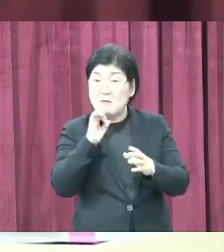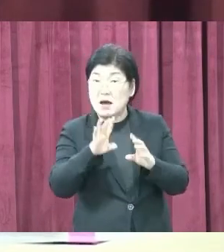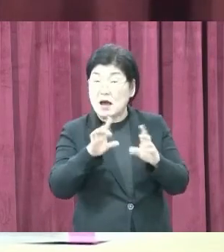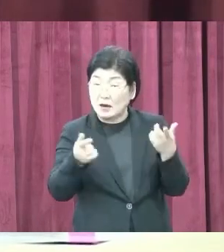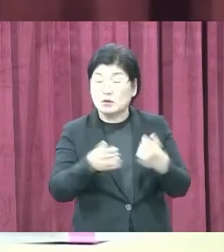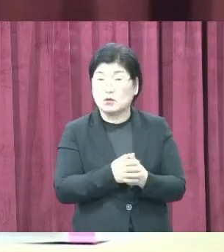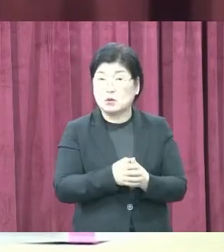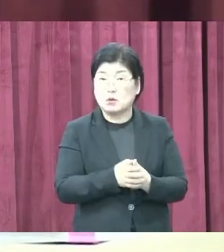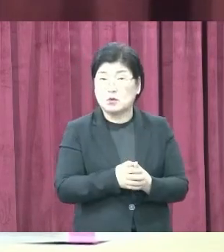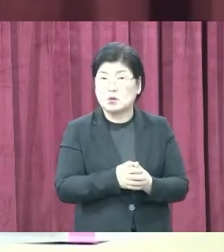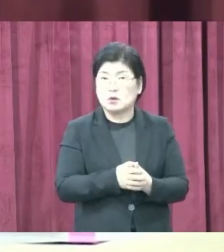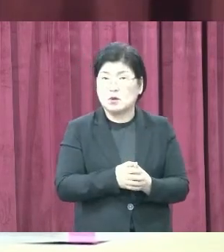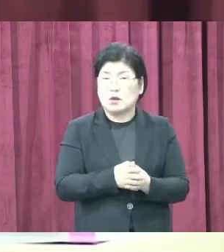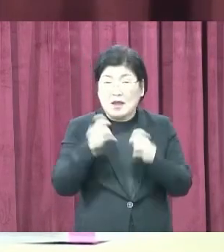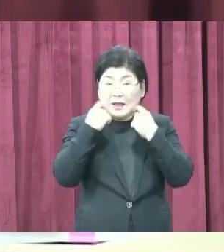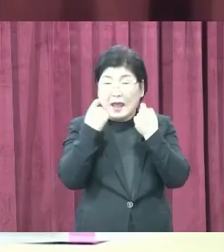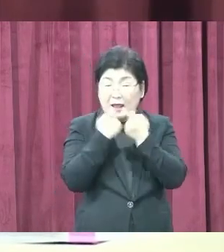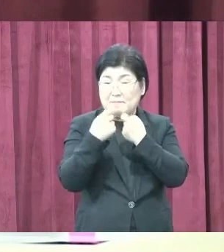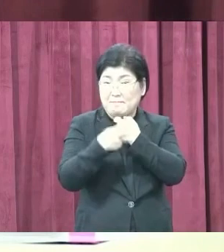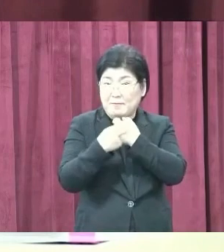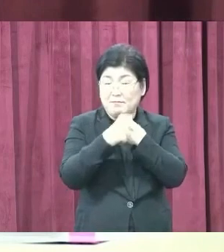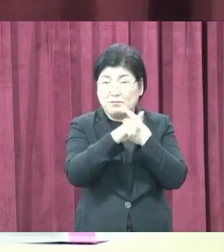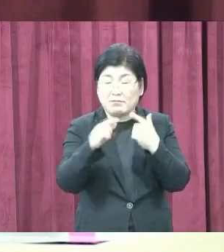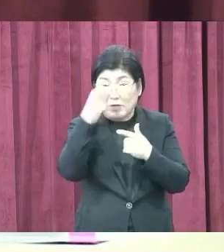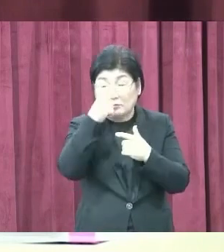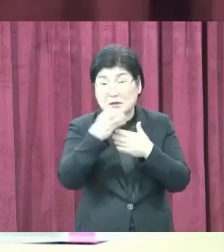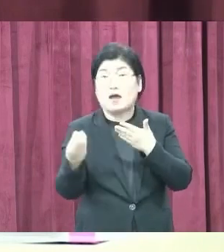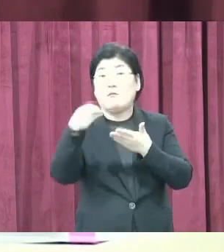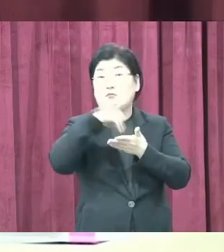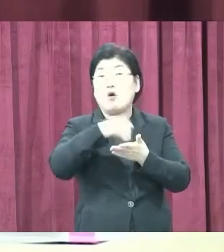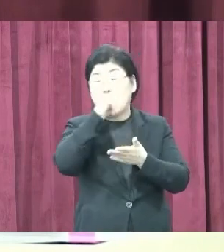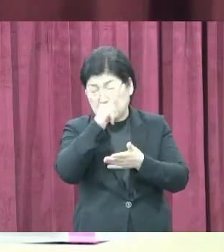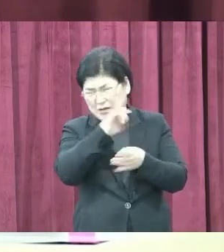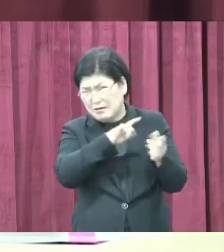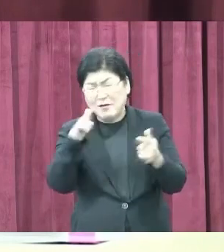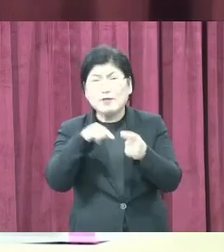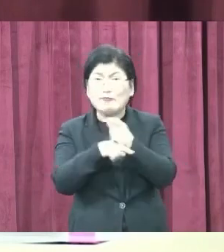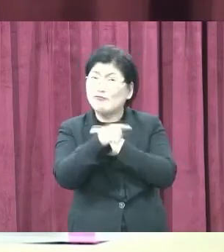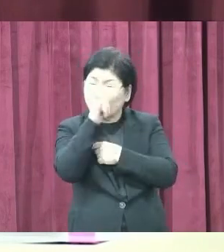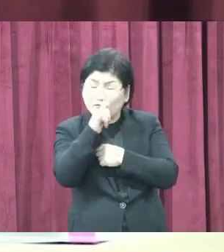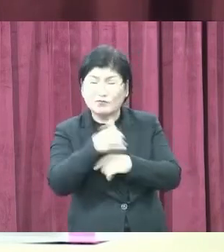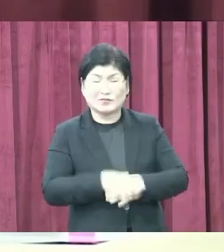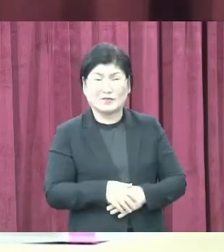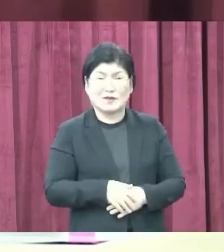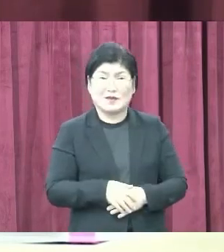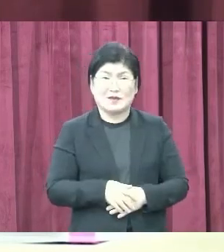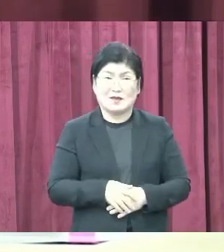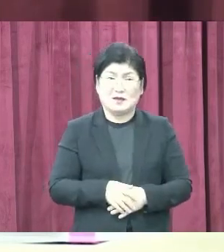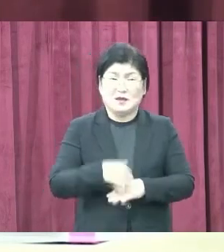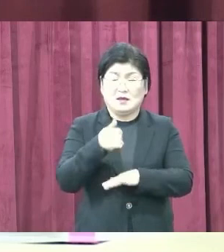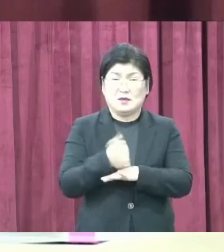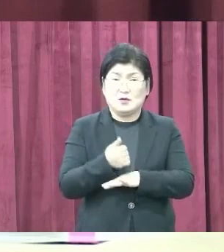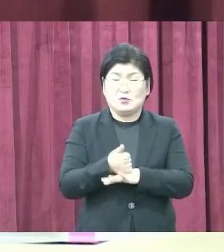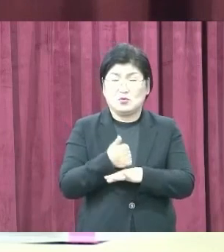가지 사설 의료기관에 가서 하는 검진도 포함이 되어 있고 등등의 여러 가지 이유가 있기 때문에 이게